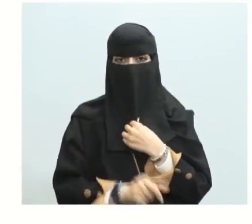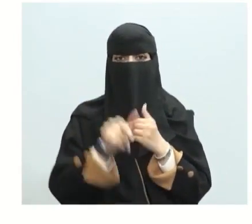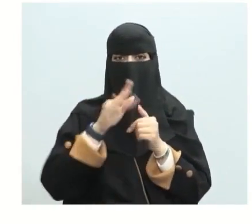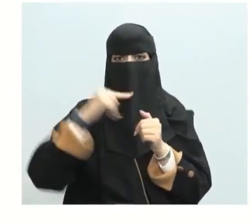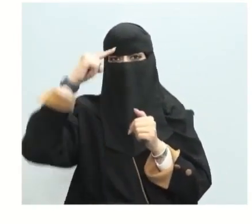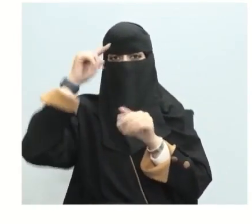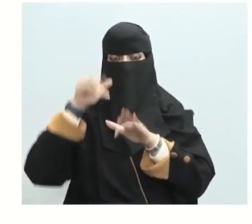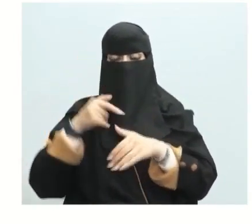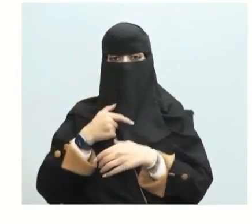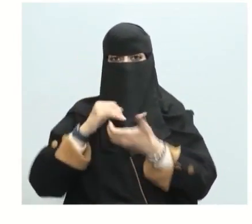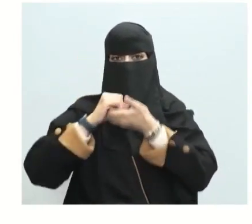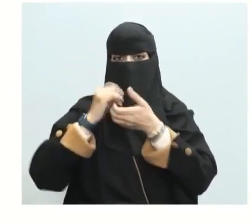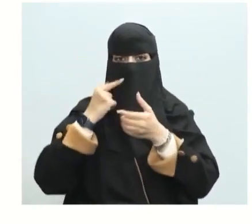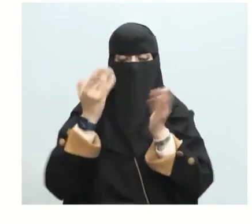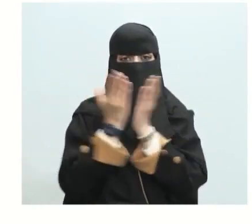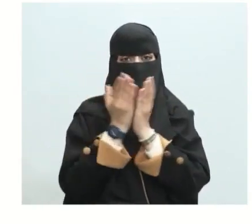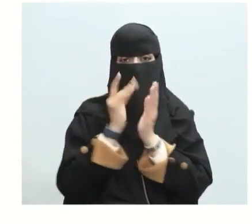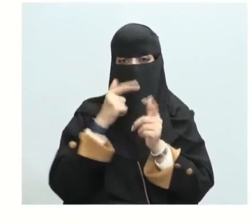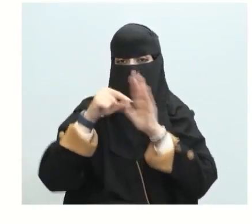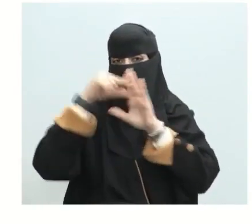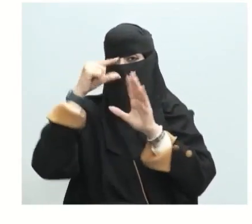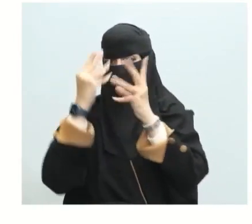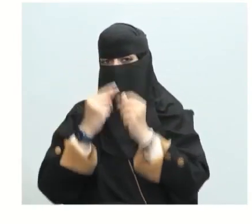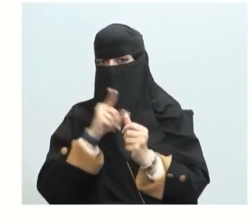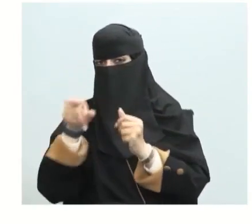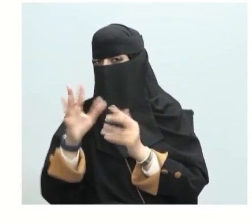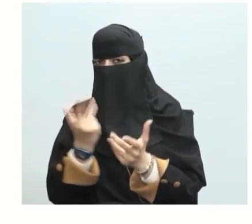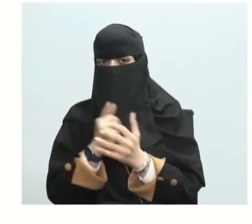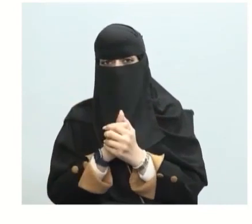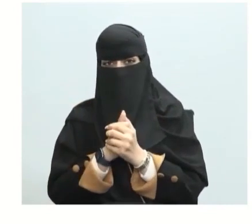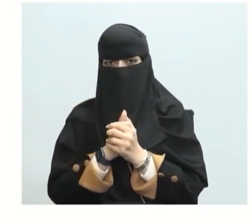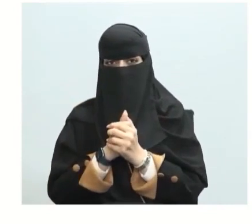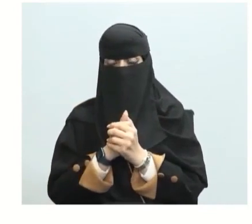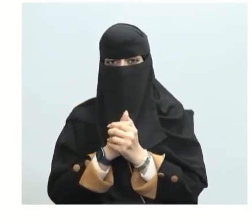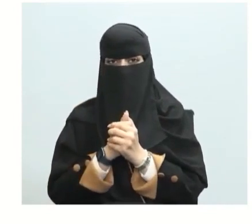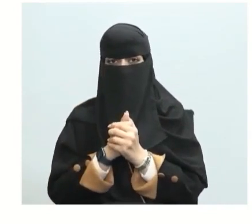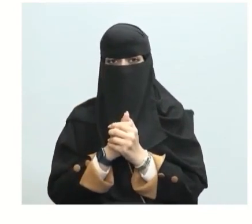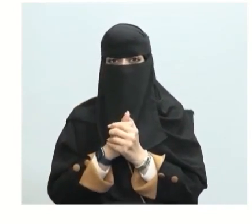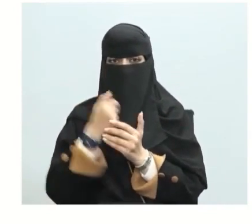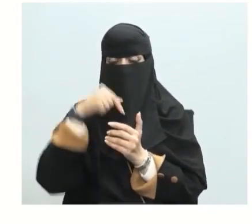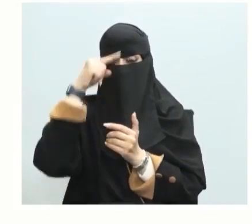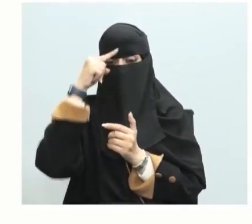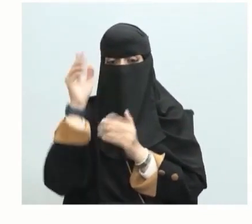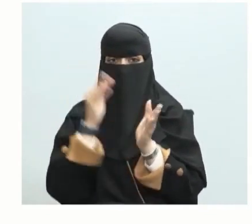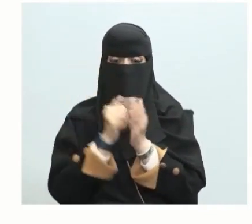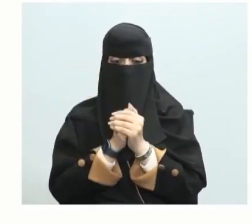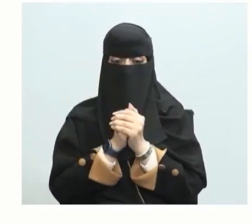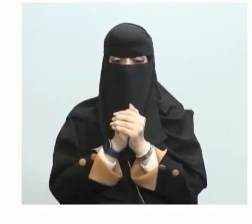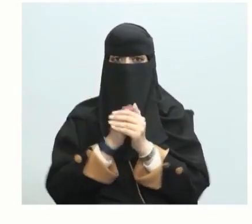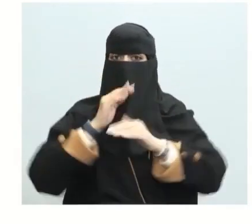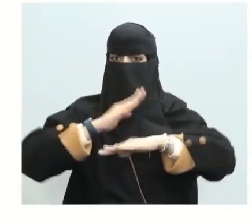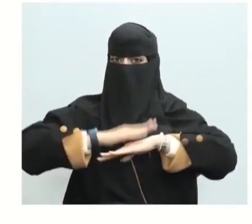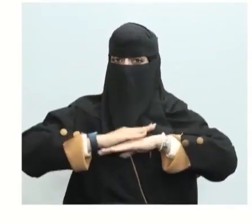في المدرسه ما الموضوع المناسب لهم لنفترض موضوعا نقول مثلا